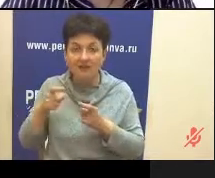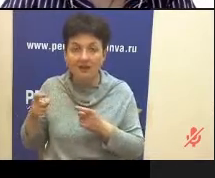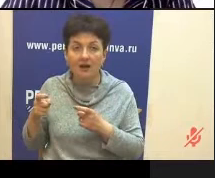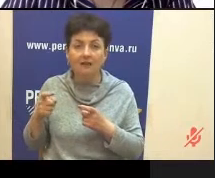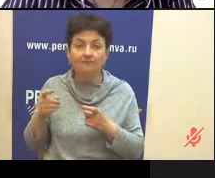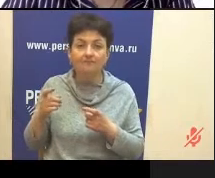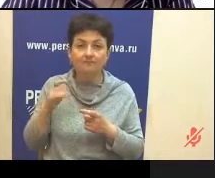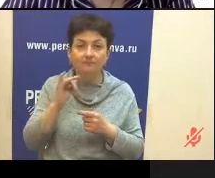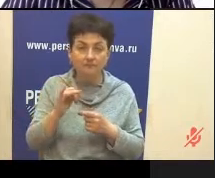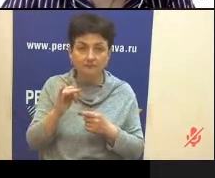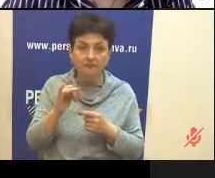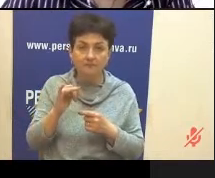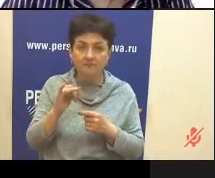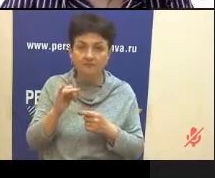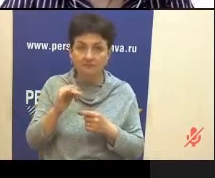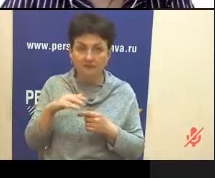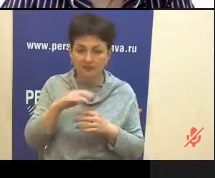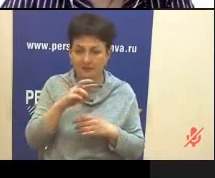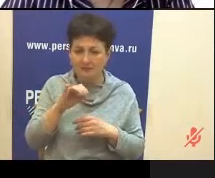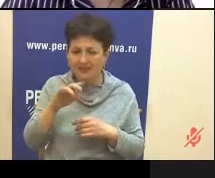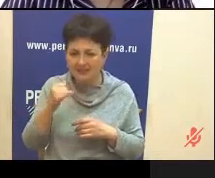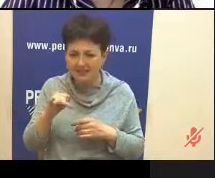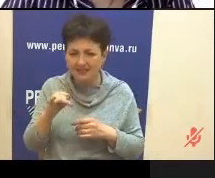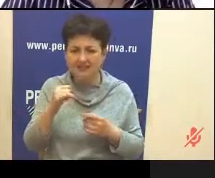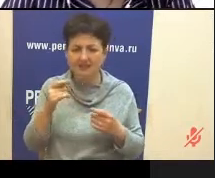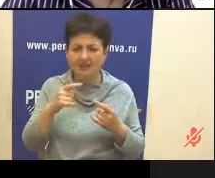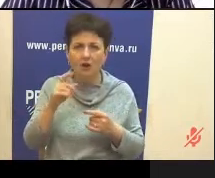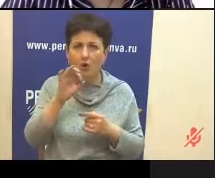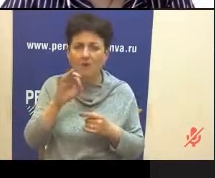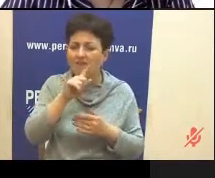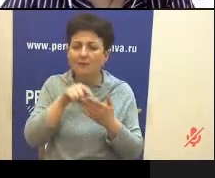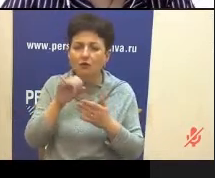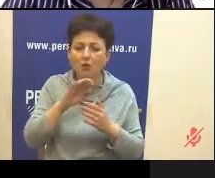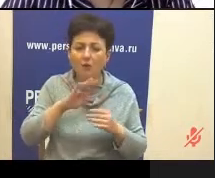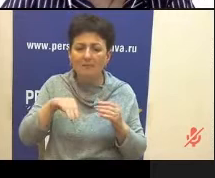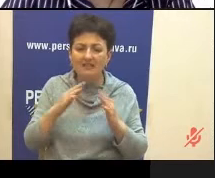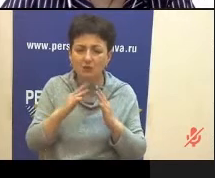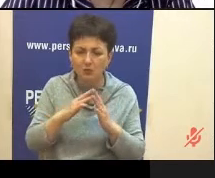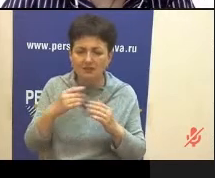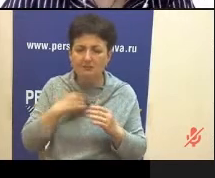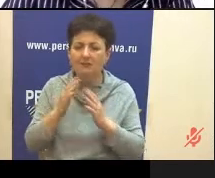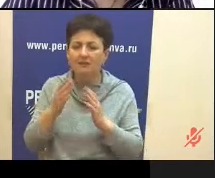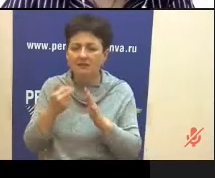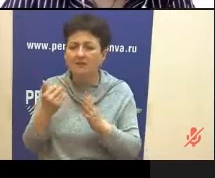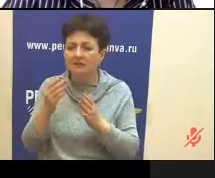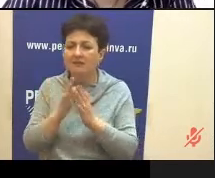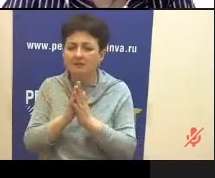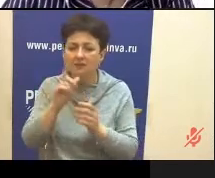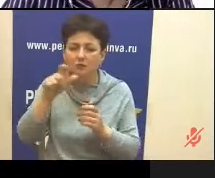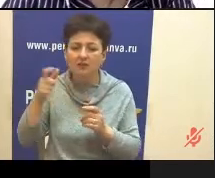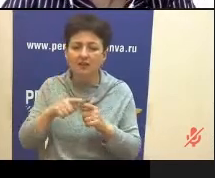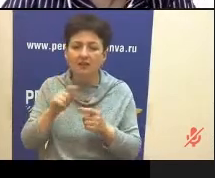потому что мы вовлекали и медийные площадки в разговор о бездомности. Мы призывали